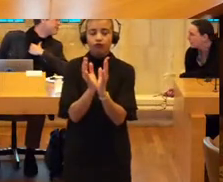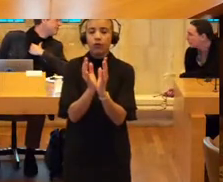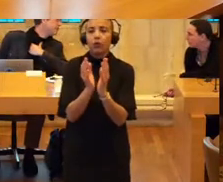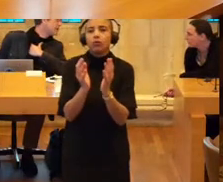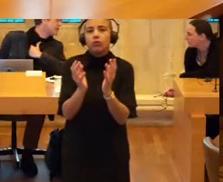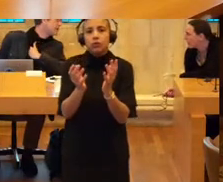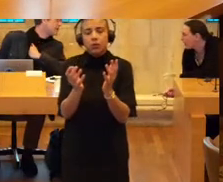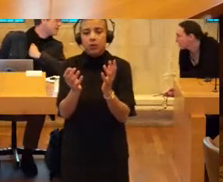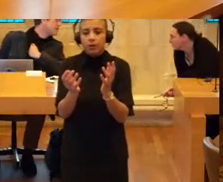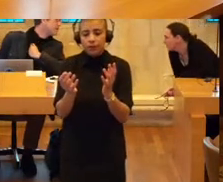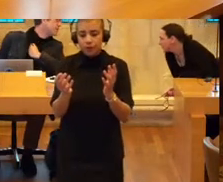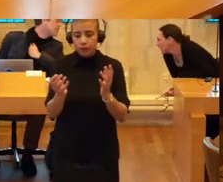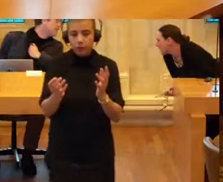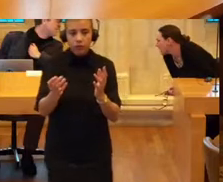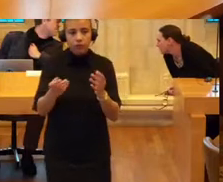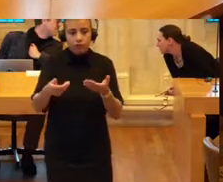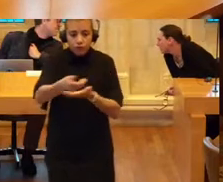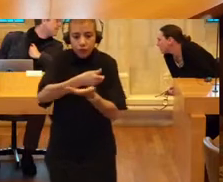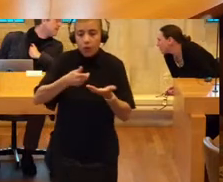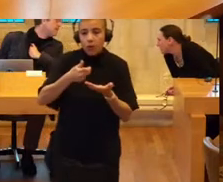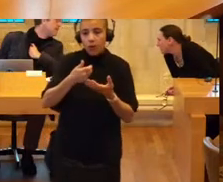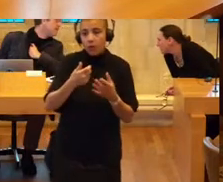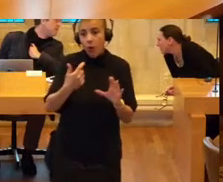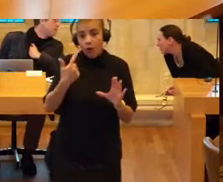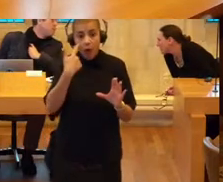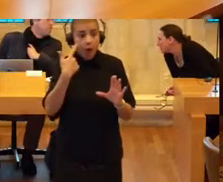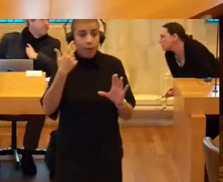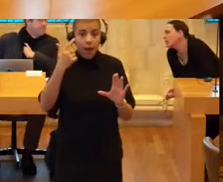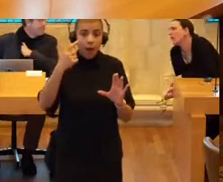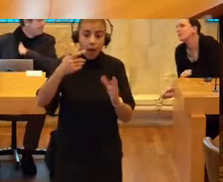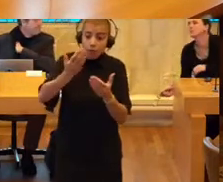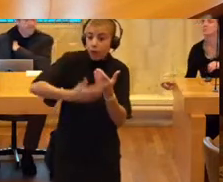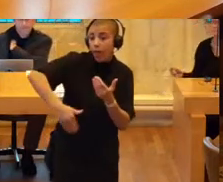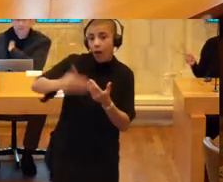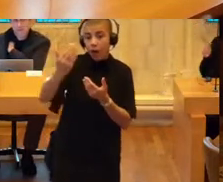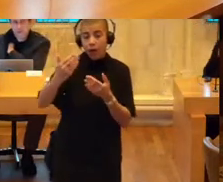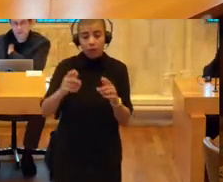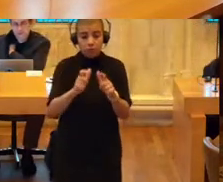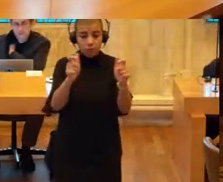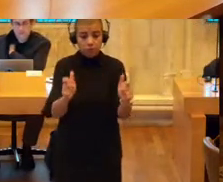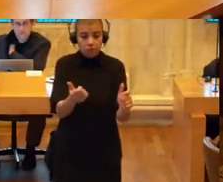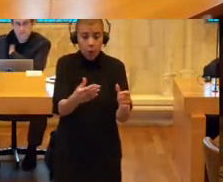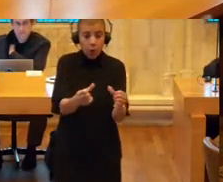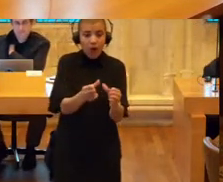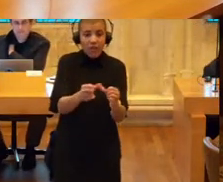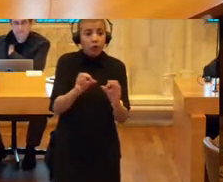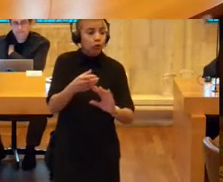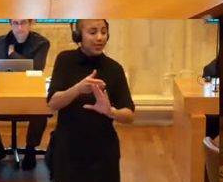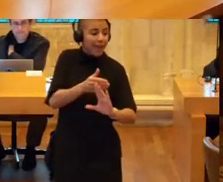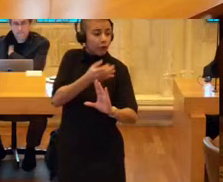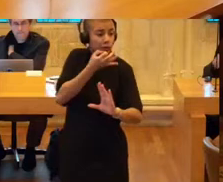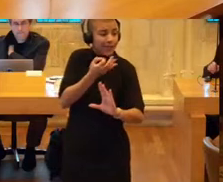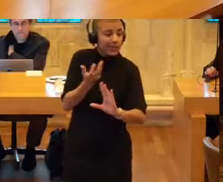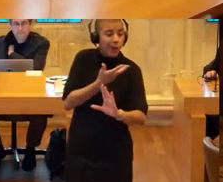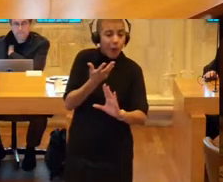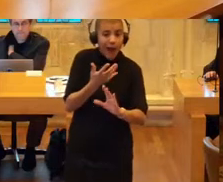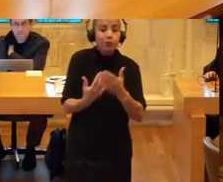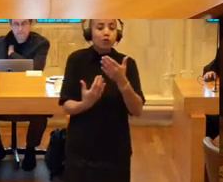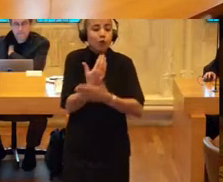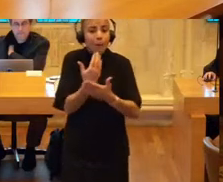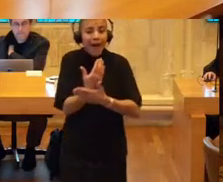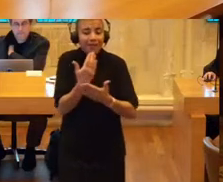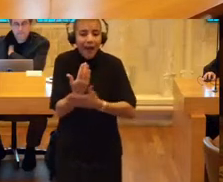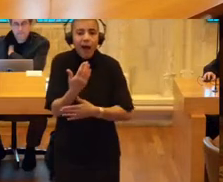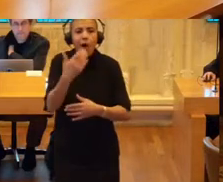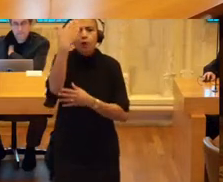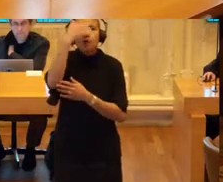les suites du site et de l'activité. Je disais juste avant que les commerçants ce matin au lundi du